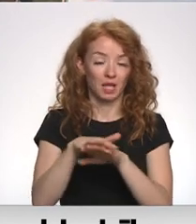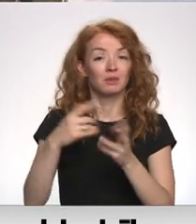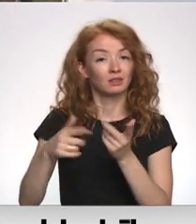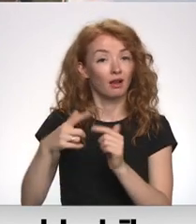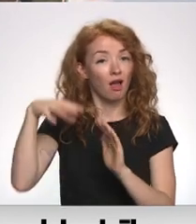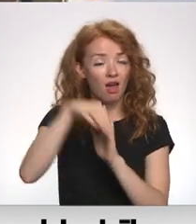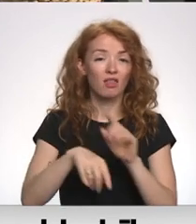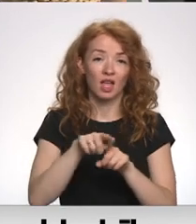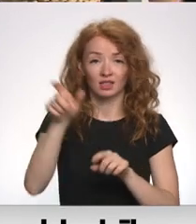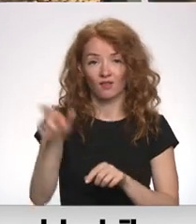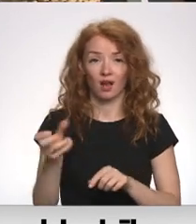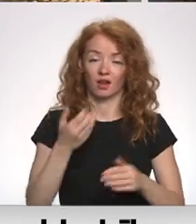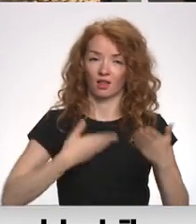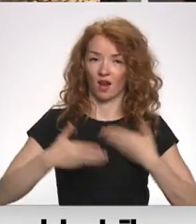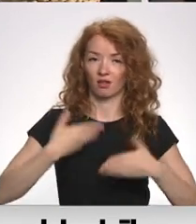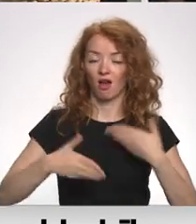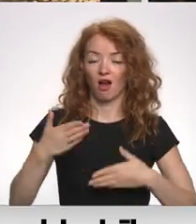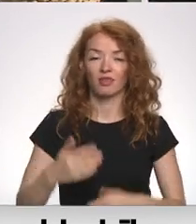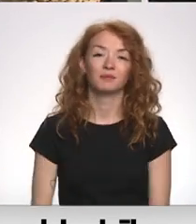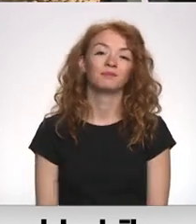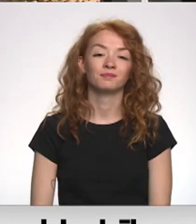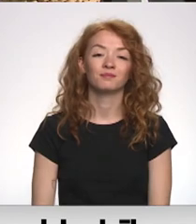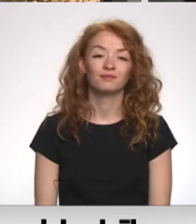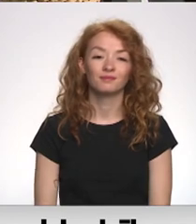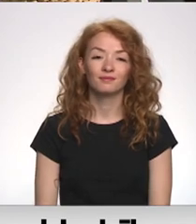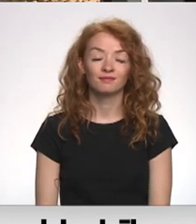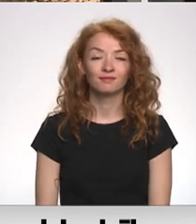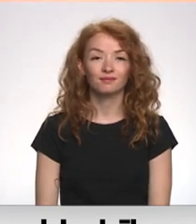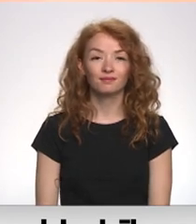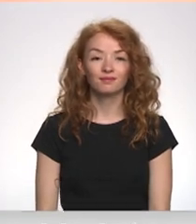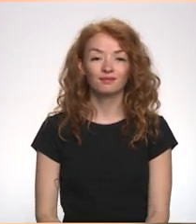un tas, man liekas, ka ir ļoti svarīgi. Vita Anstrate, Ārķoms Kočarjans, Latvijas televīzija.